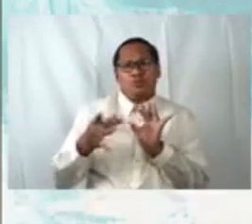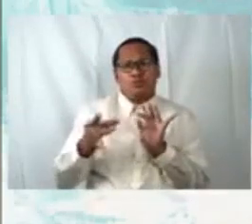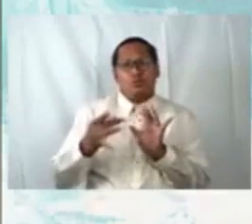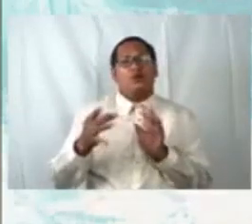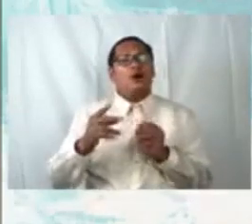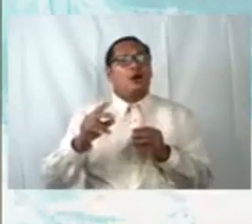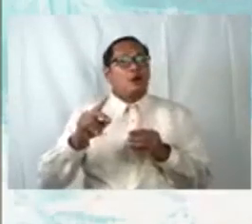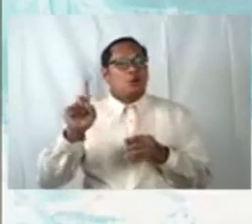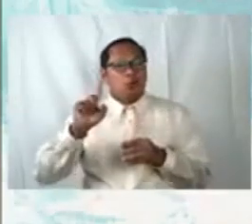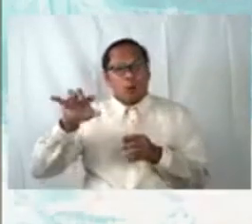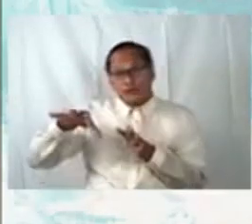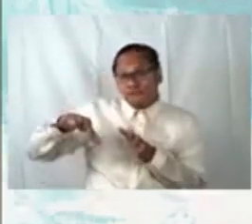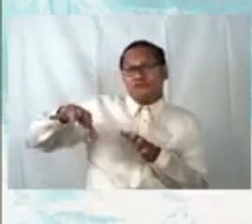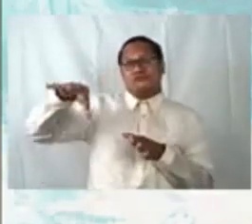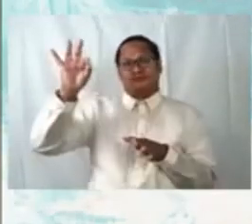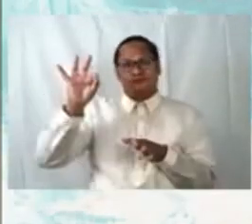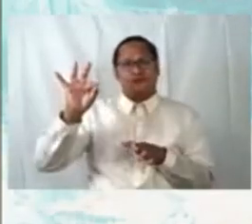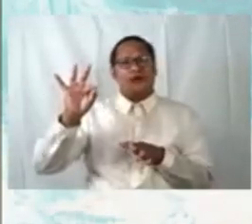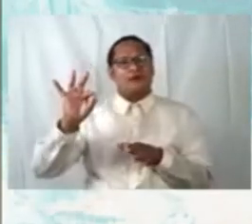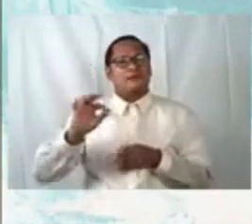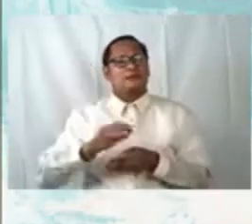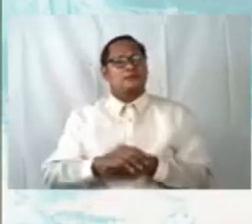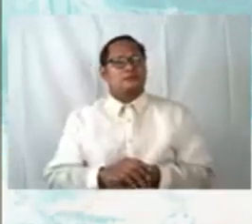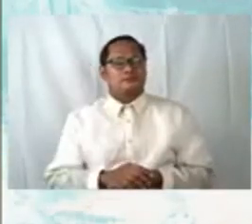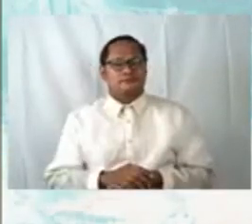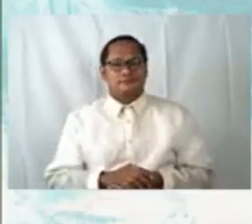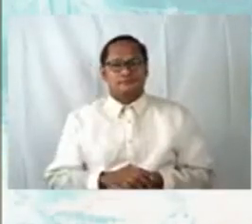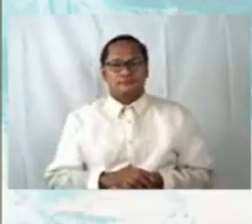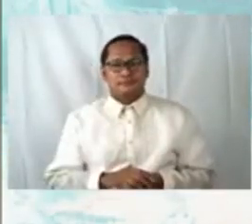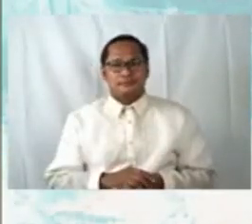nahahanap ng ating mga kasama.